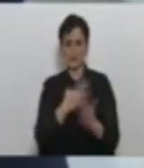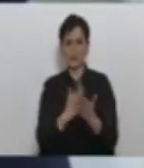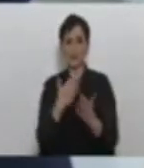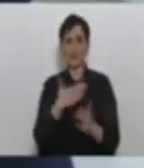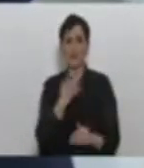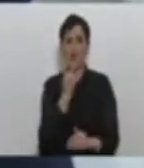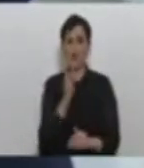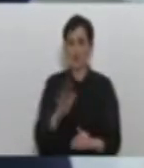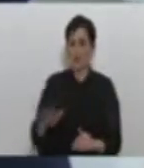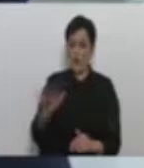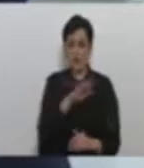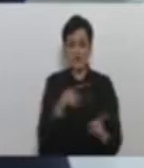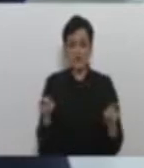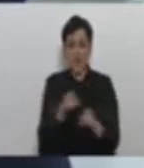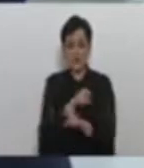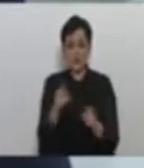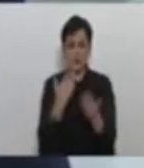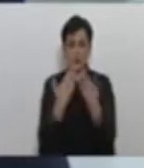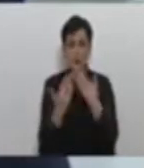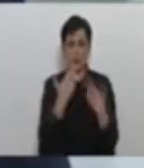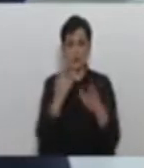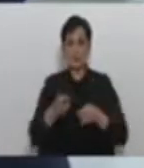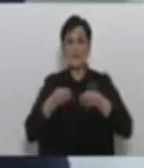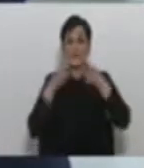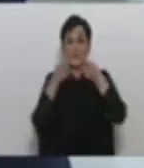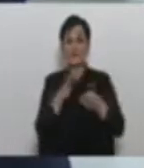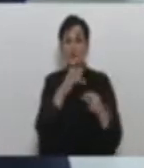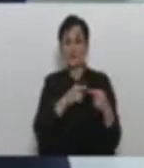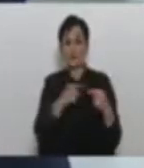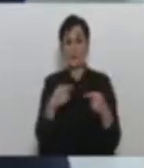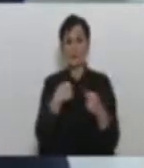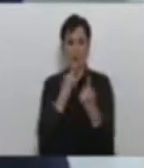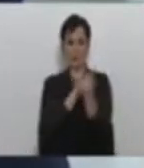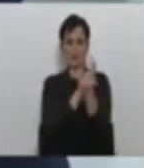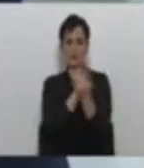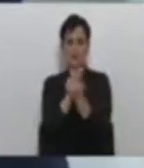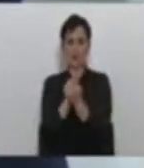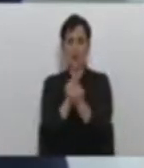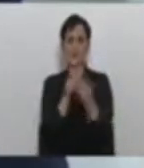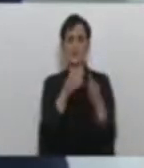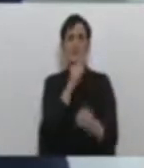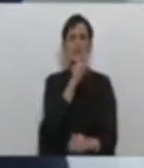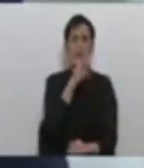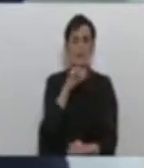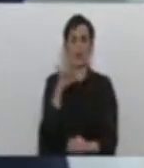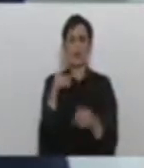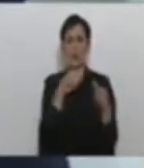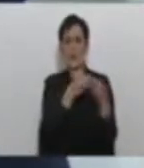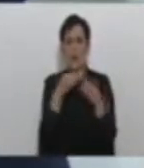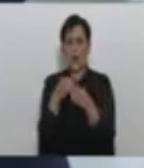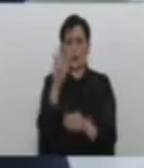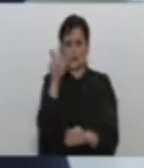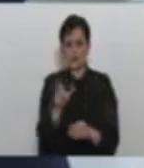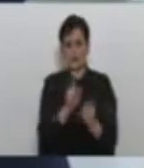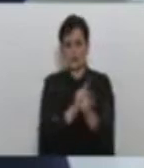ქვეყანა ერთმანეთთან ურთიერთობას. ვიზიტის ფარგლებში ჩვენ შევხვდით თემთა და ლორდთა პალატის სპიკერებს,